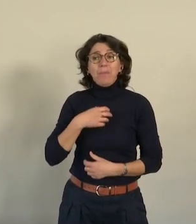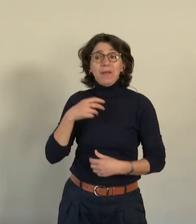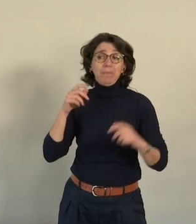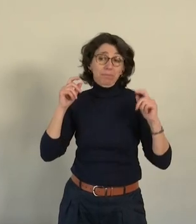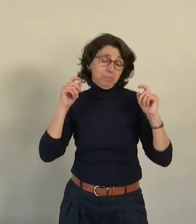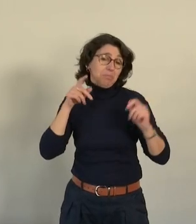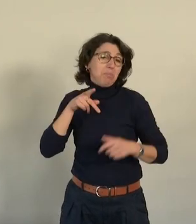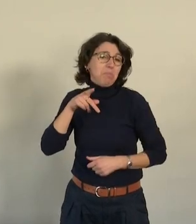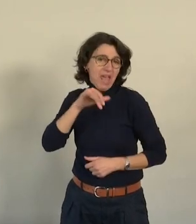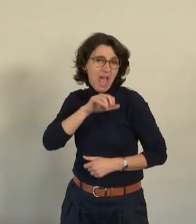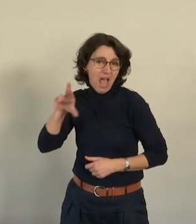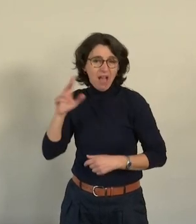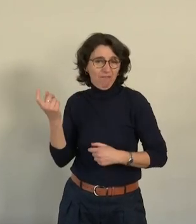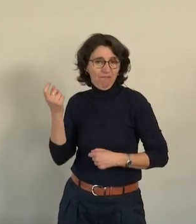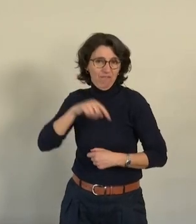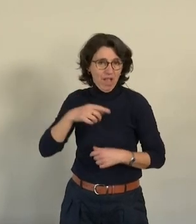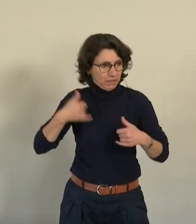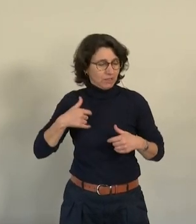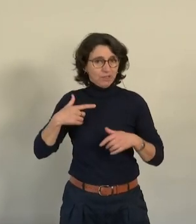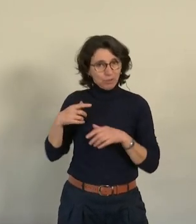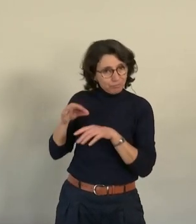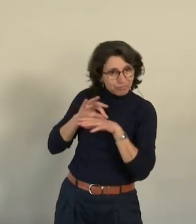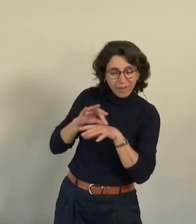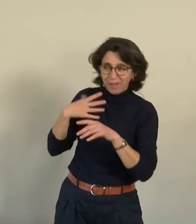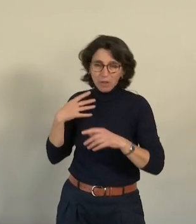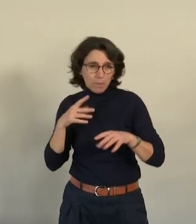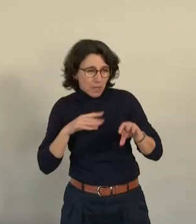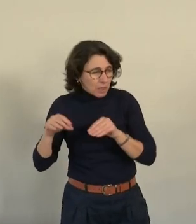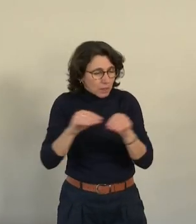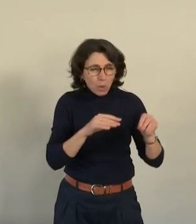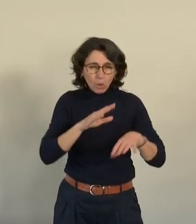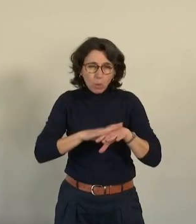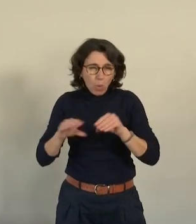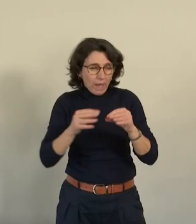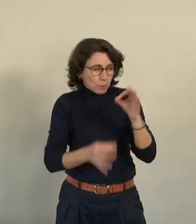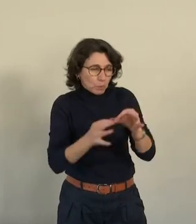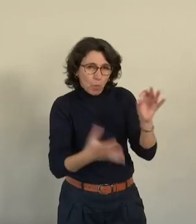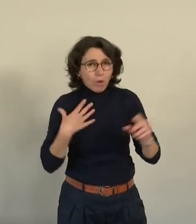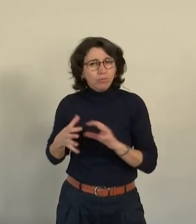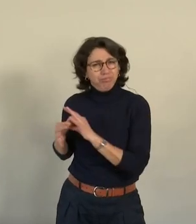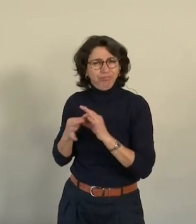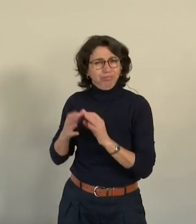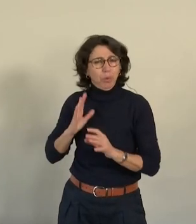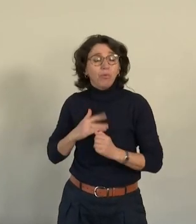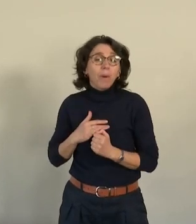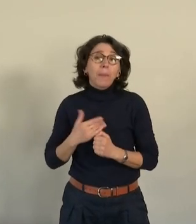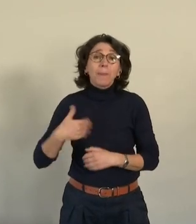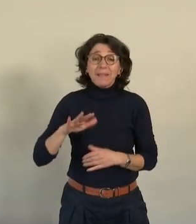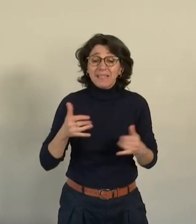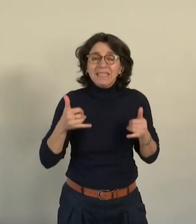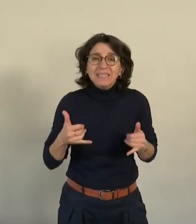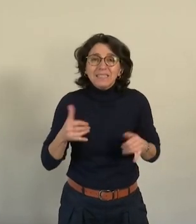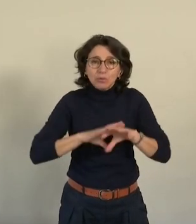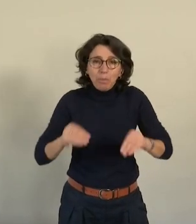ici pour trouver des solutions concrètes mais ici dans dans cette délibération à l'issue de la